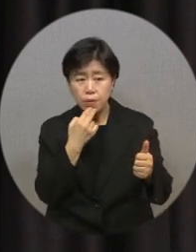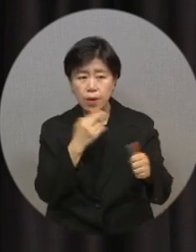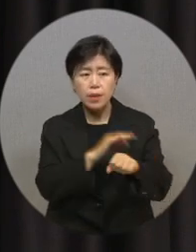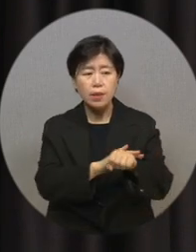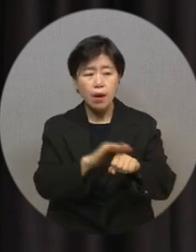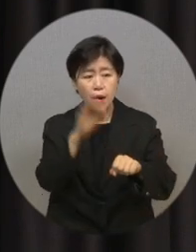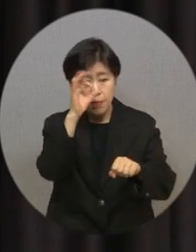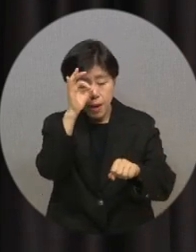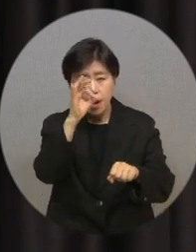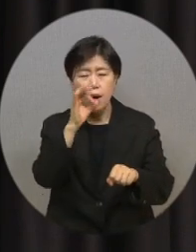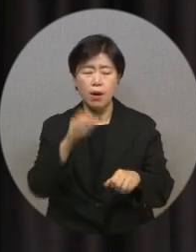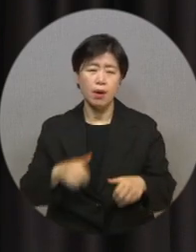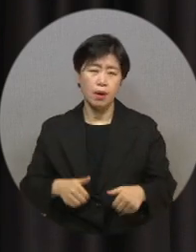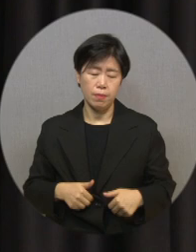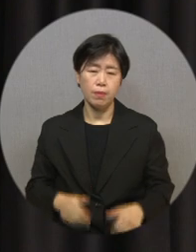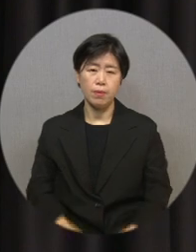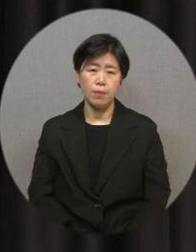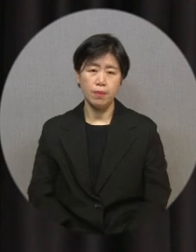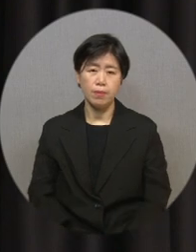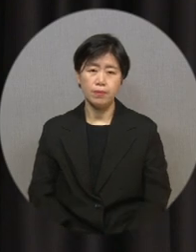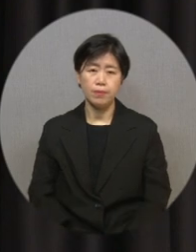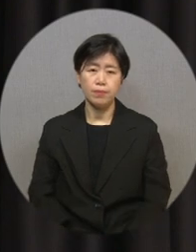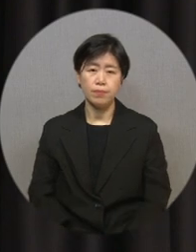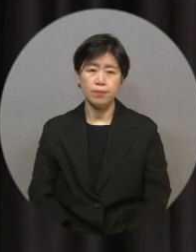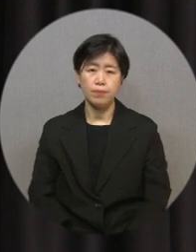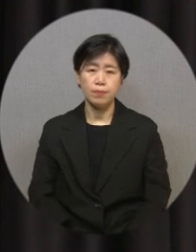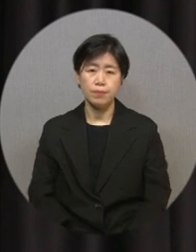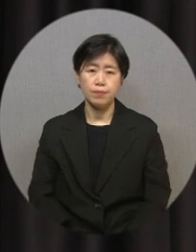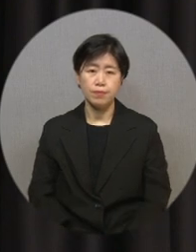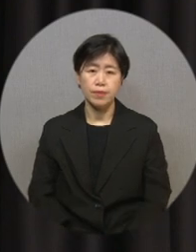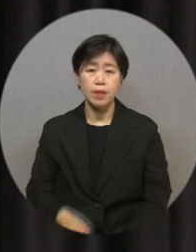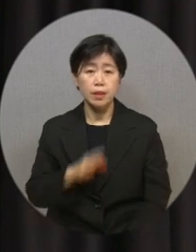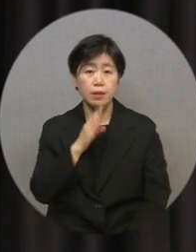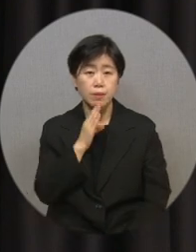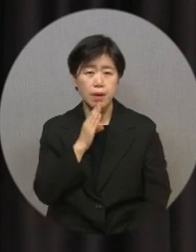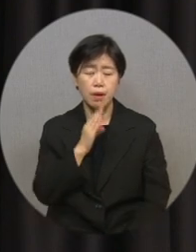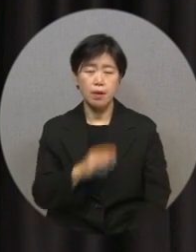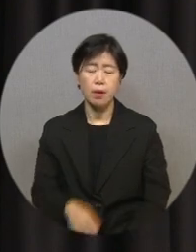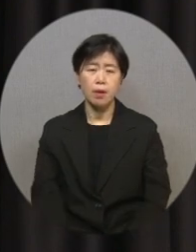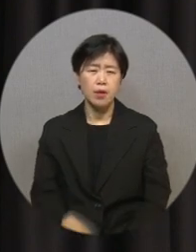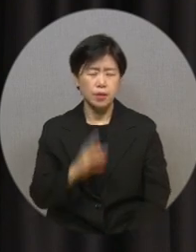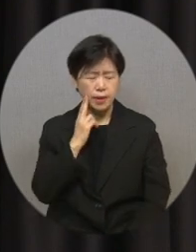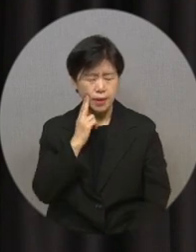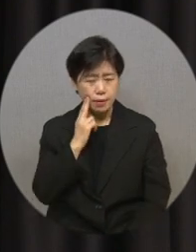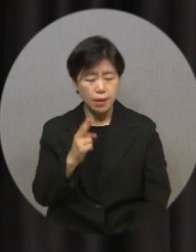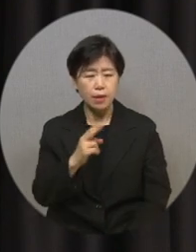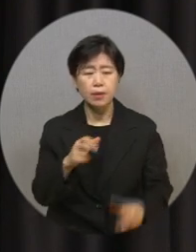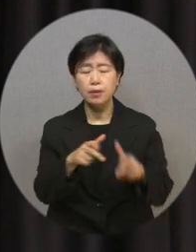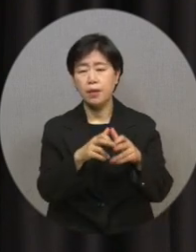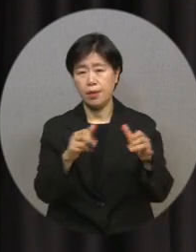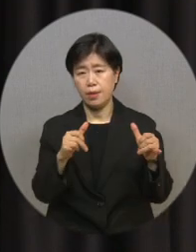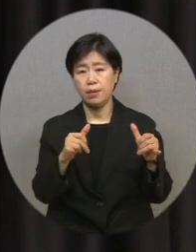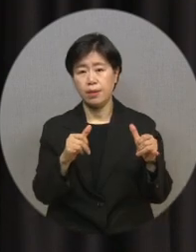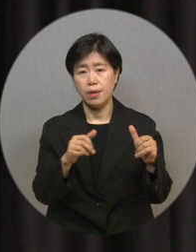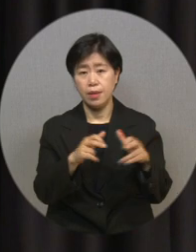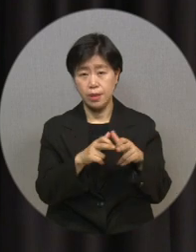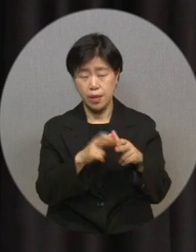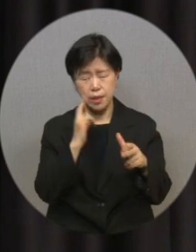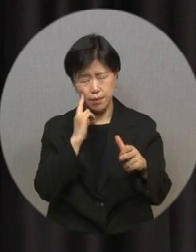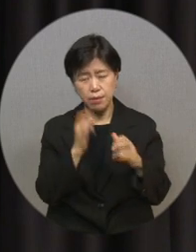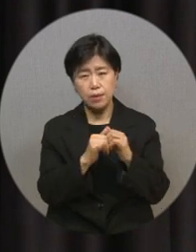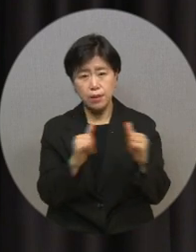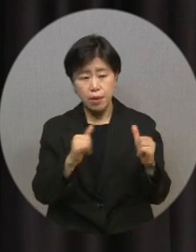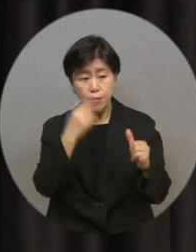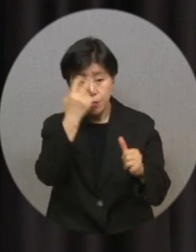갖추기 위해서 작년에이어서 올해는 최중증 돌봄 사업이 3월부터 진행이 됩니다 그래서 그게 차질 없이